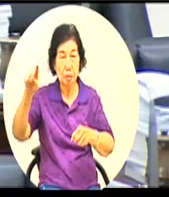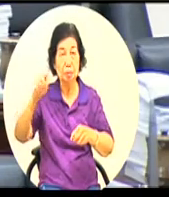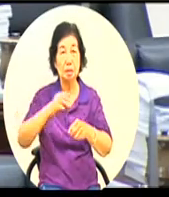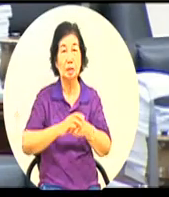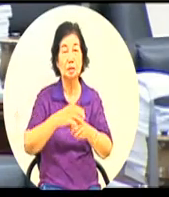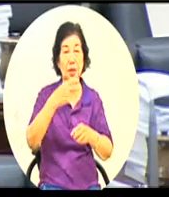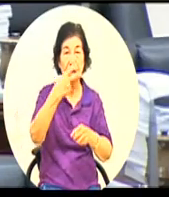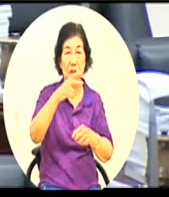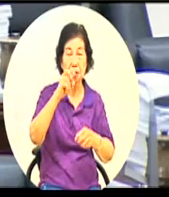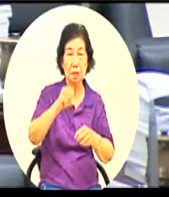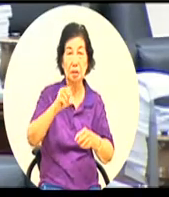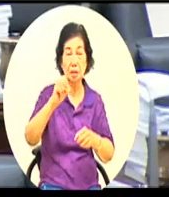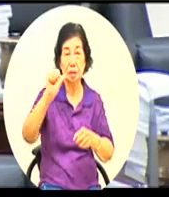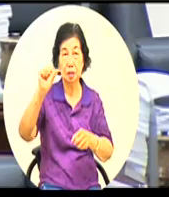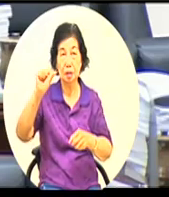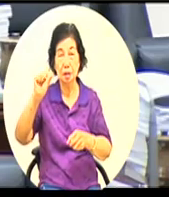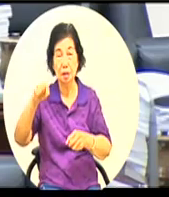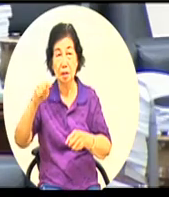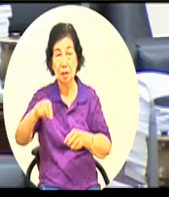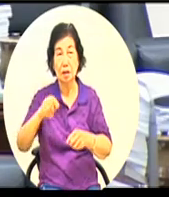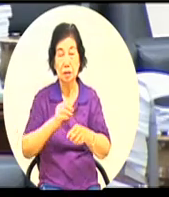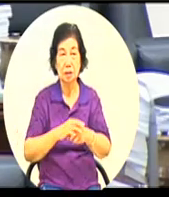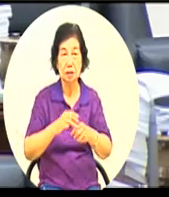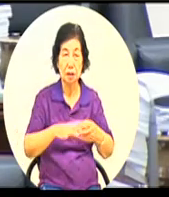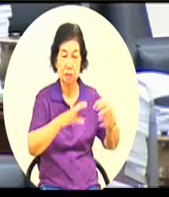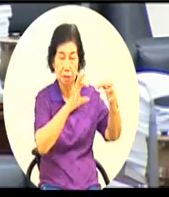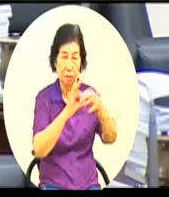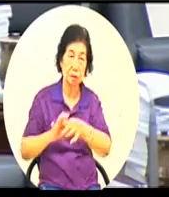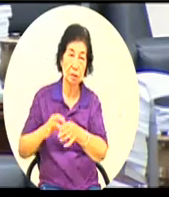讲连续放二十分钟过十七秒，